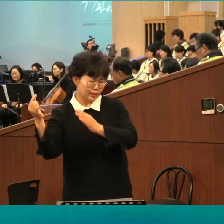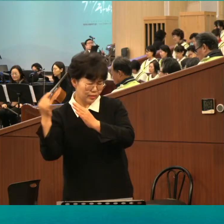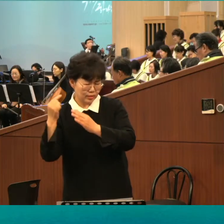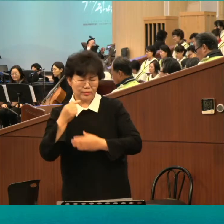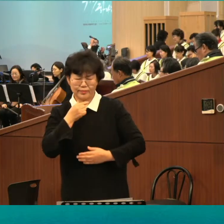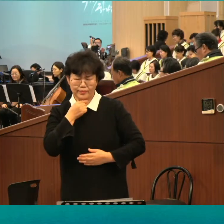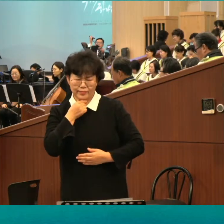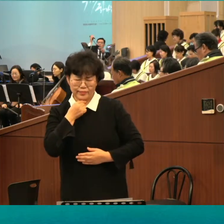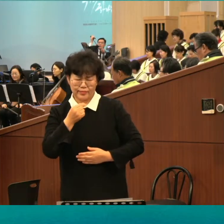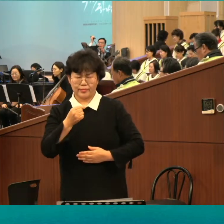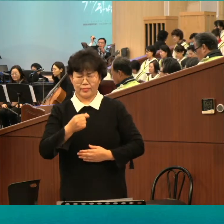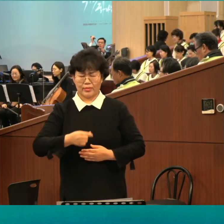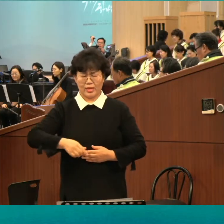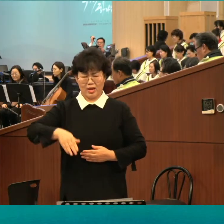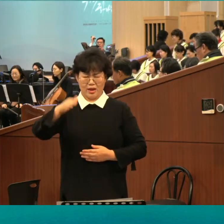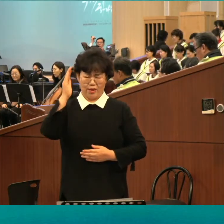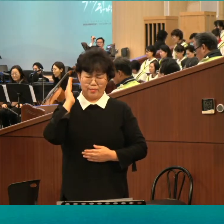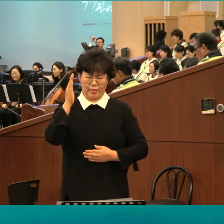말씀으로 우리의 영혼이